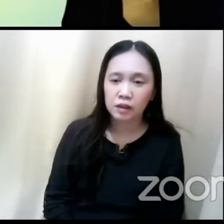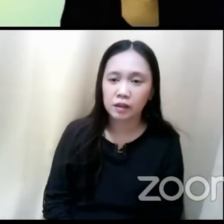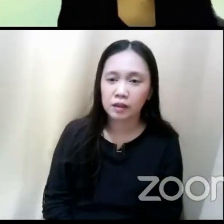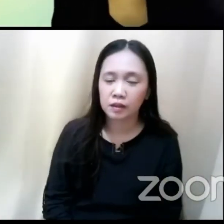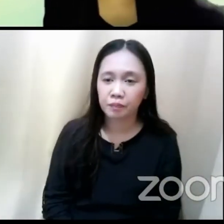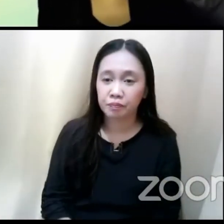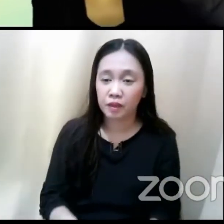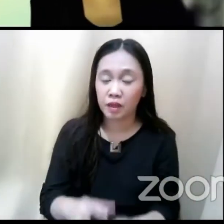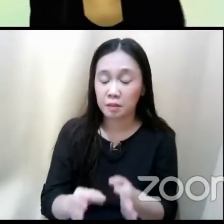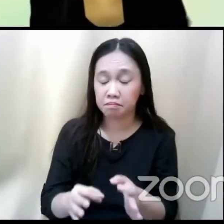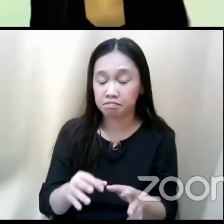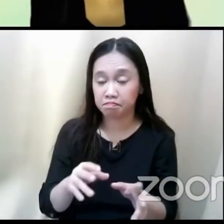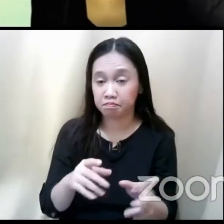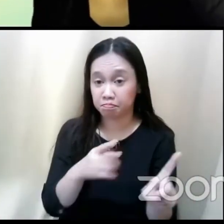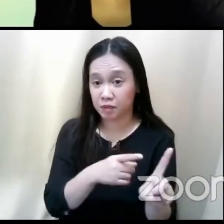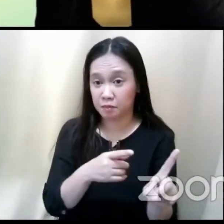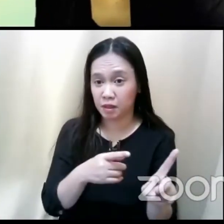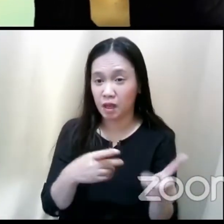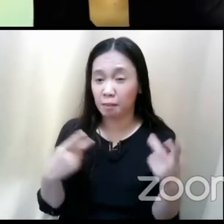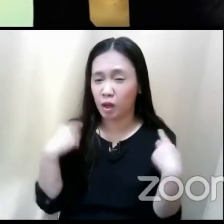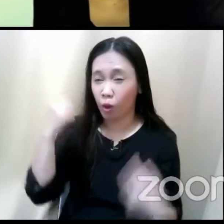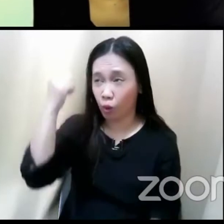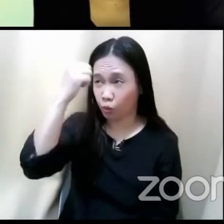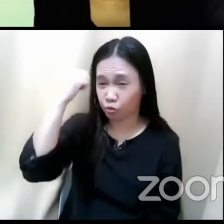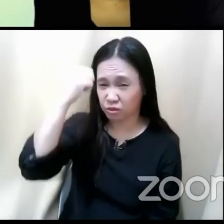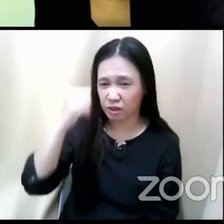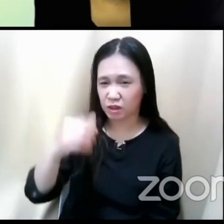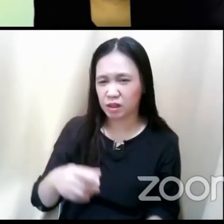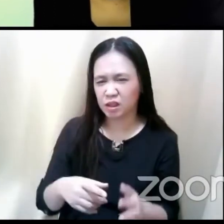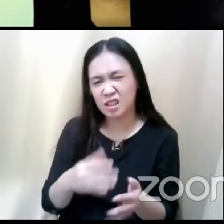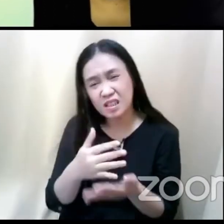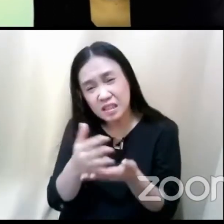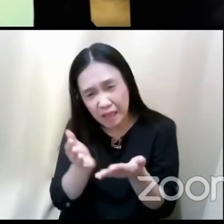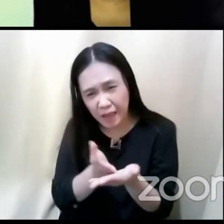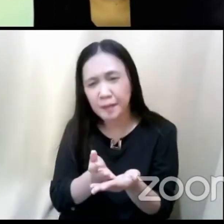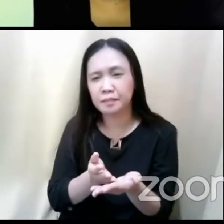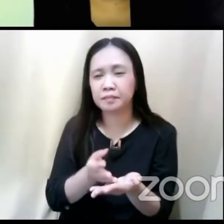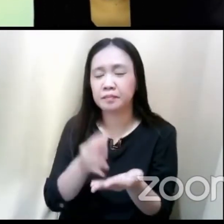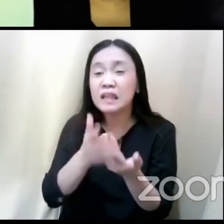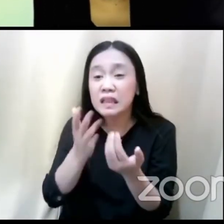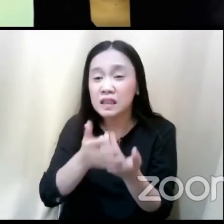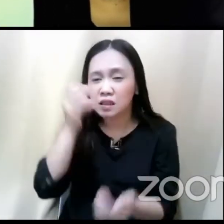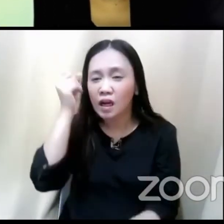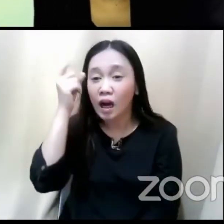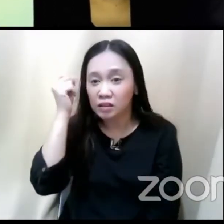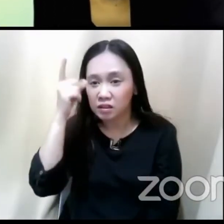a person with autism, for some, mabilis nila ma-pick up yon. Turuan mo lang ngayon, bukas alam na yan.